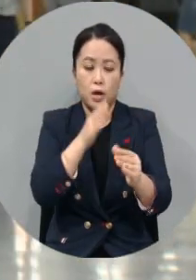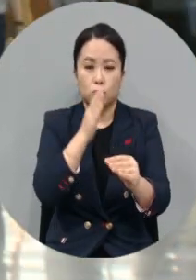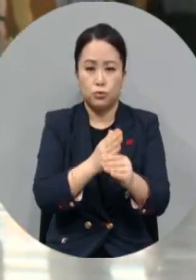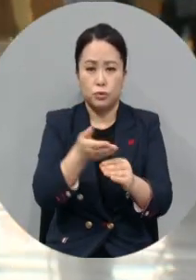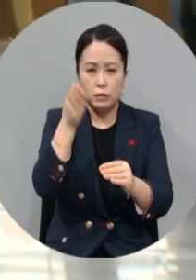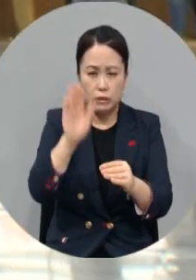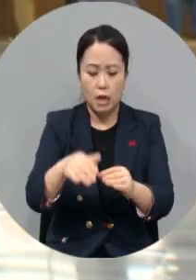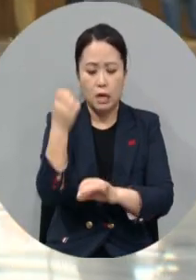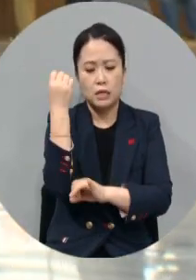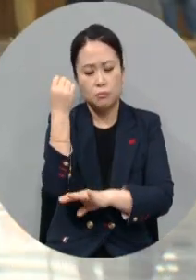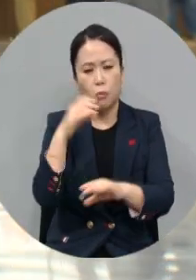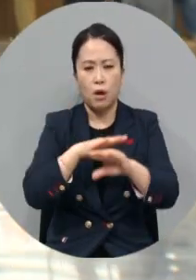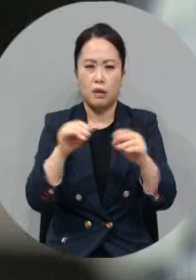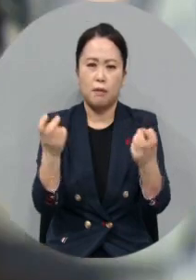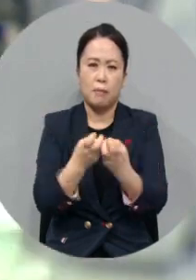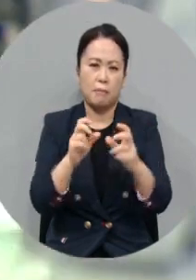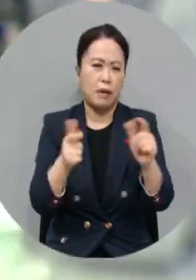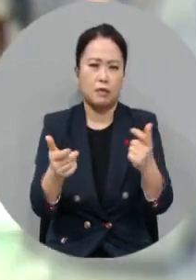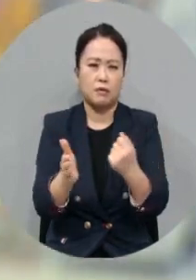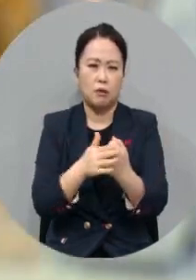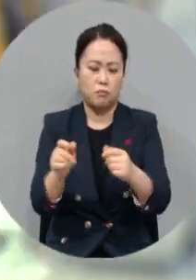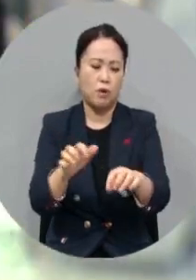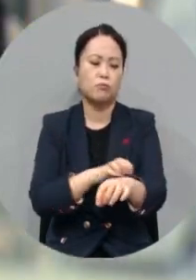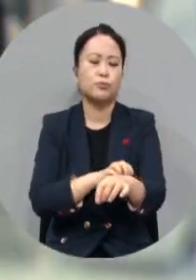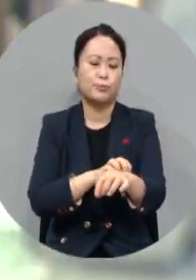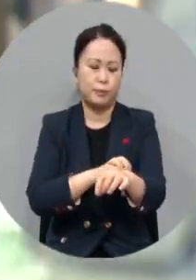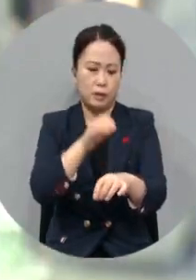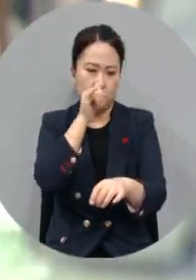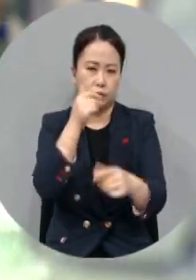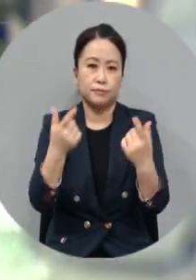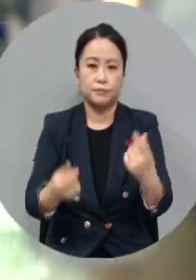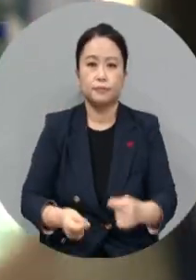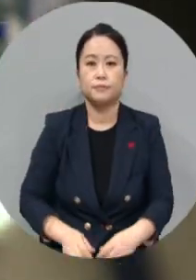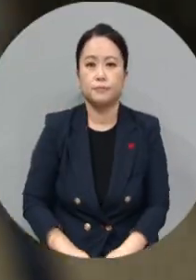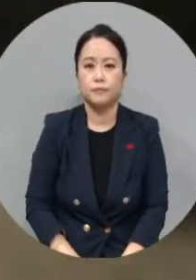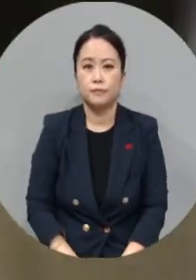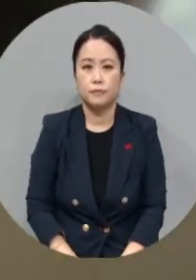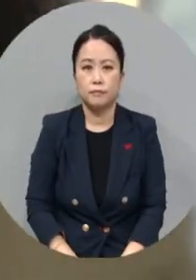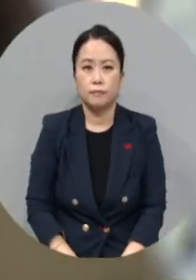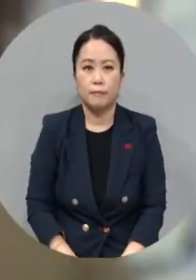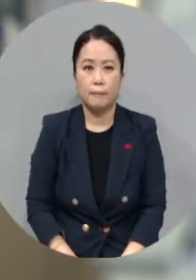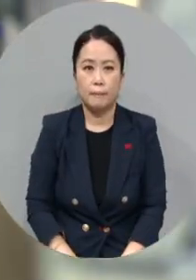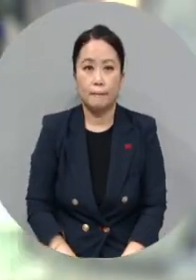아니어서 시민들의 불편은 불가피할 전망입니다. MBC 뉴스 송강모입니다.